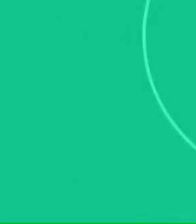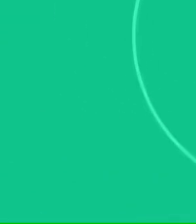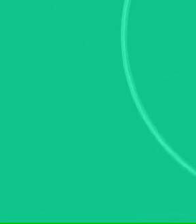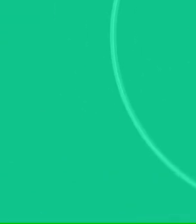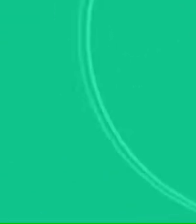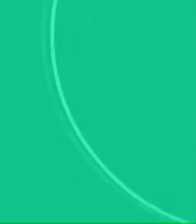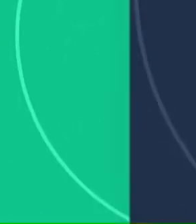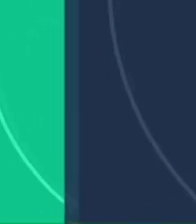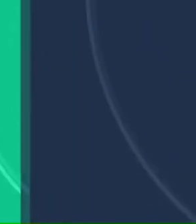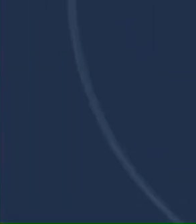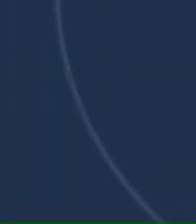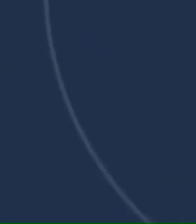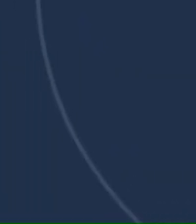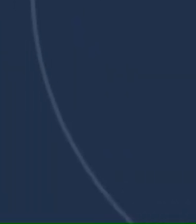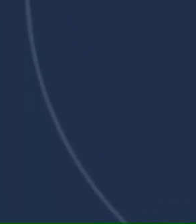Музика